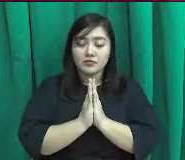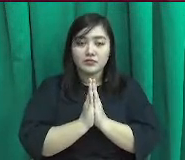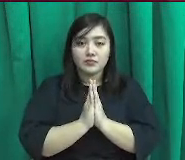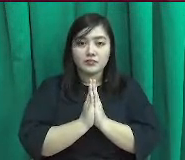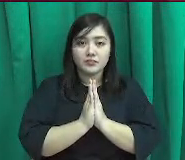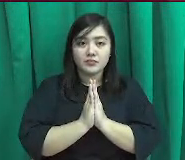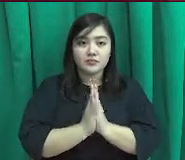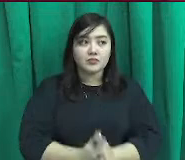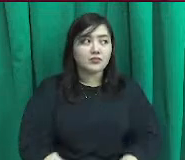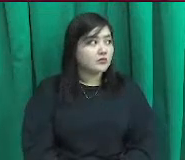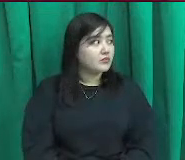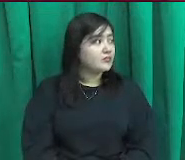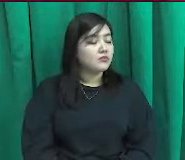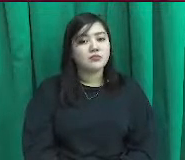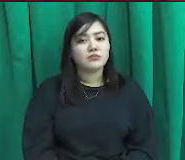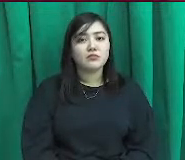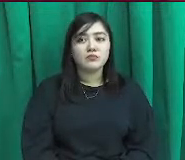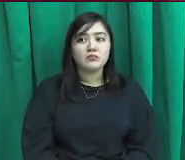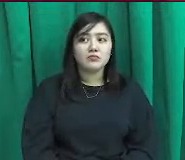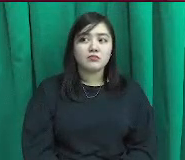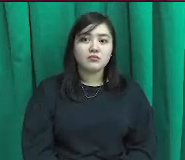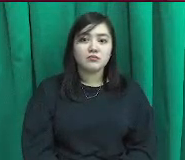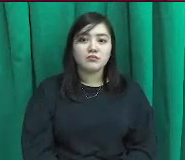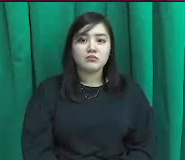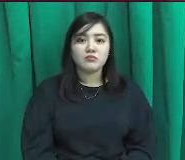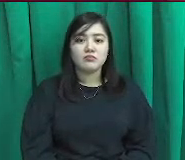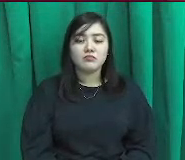Kasi, futile na